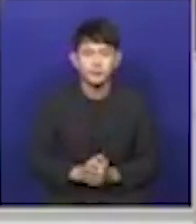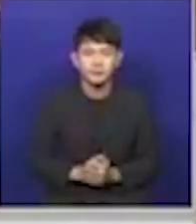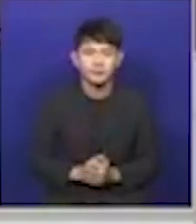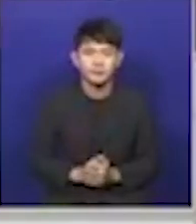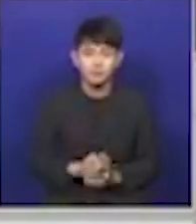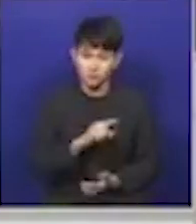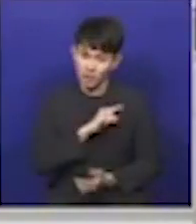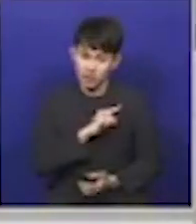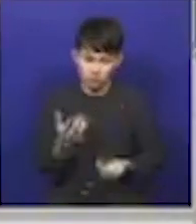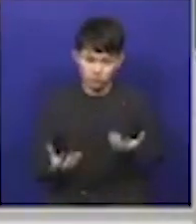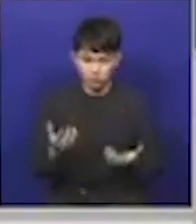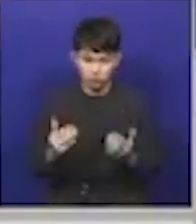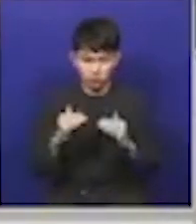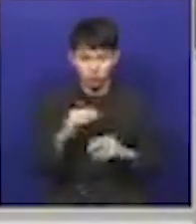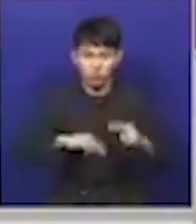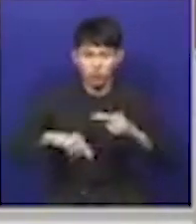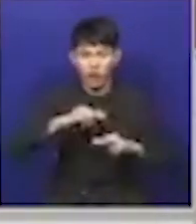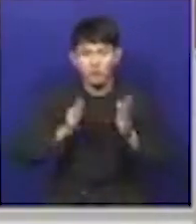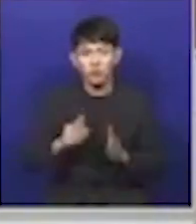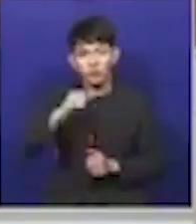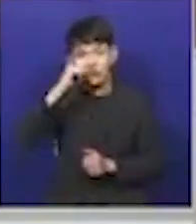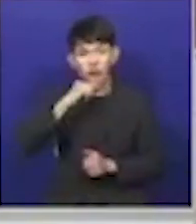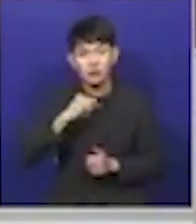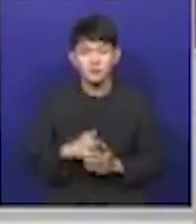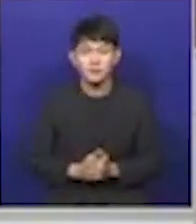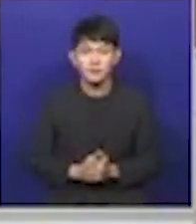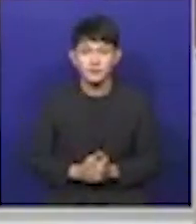านมีหน้าที่ทวงดุลนะฮะดูแลคนไทยหน่อยครับ